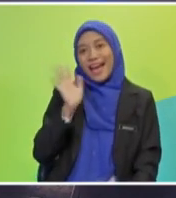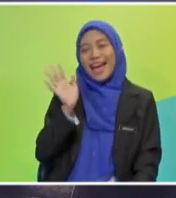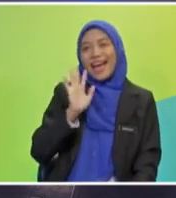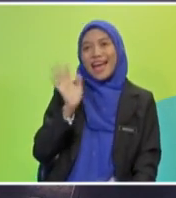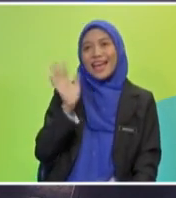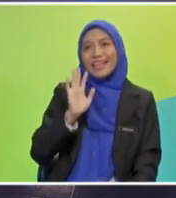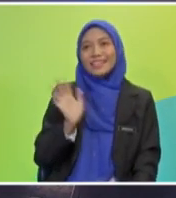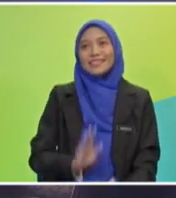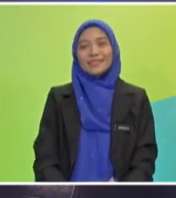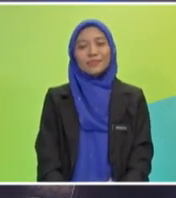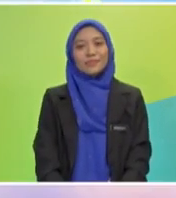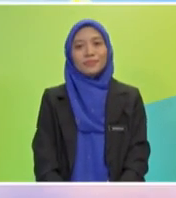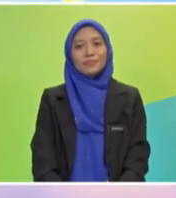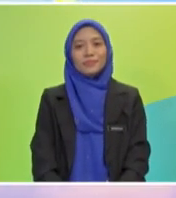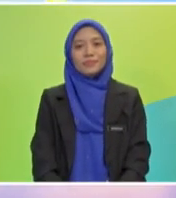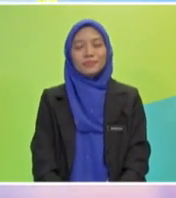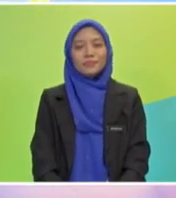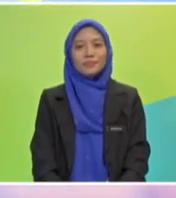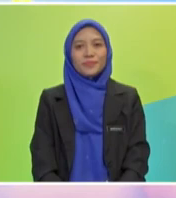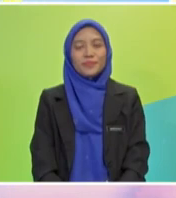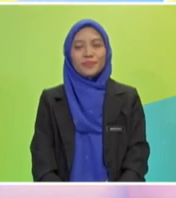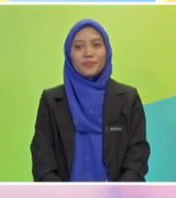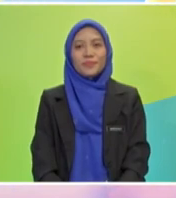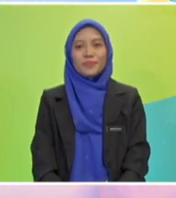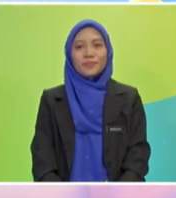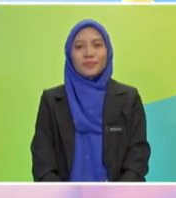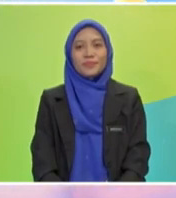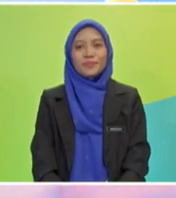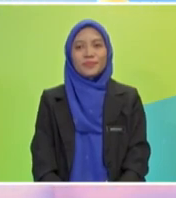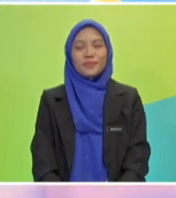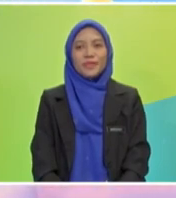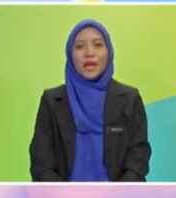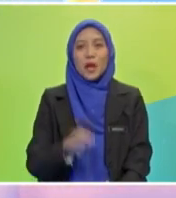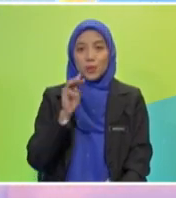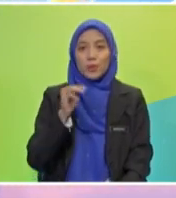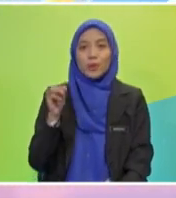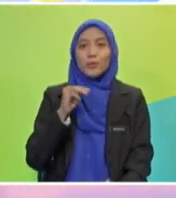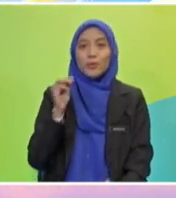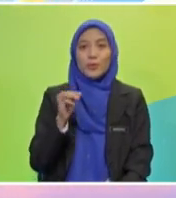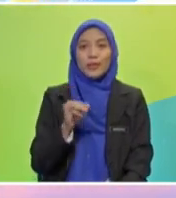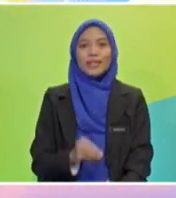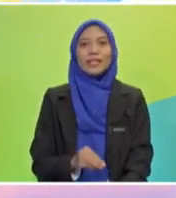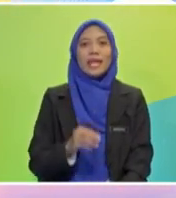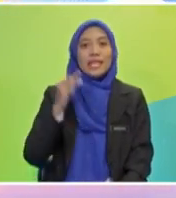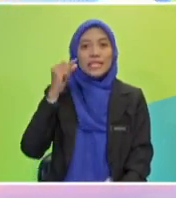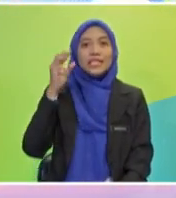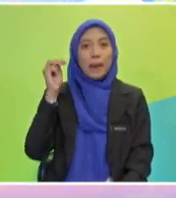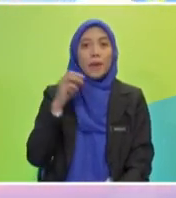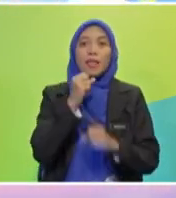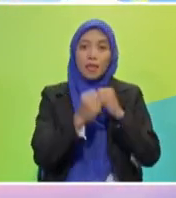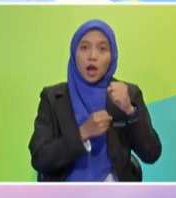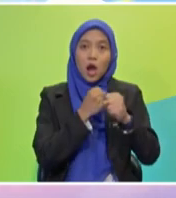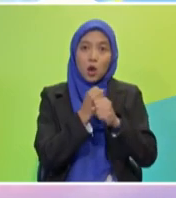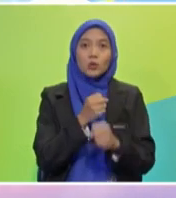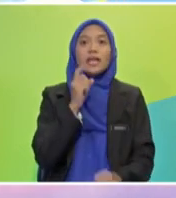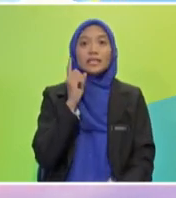Hai. Hai. Okey, ini dia. Wah manisnya adik-adik saya hari ini. Mereka tahun 1 cikgu kan?